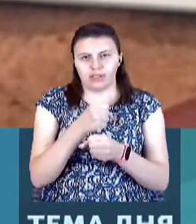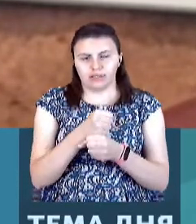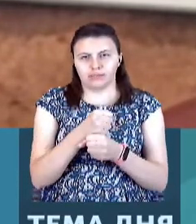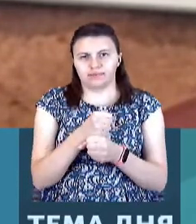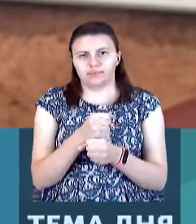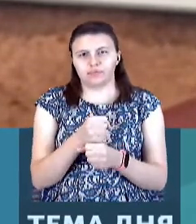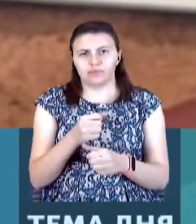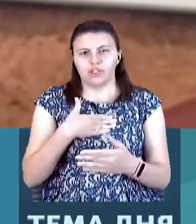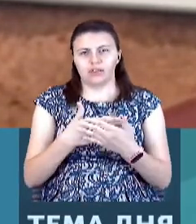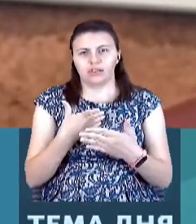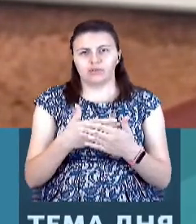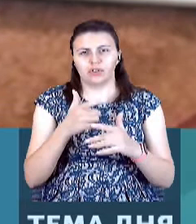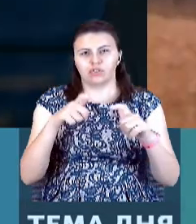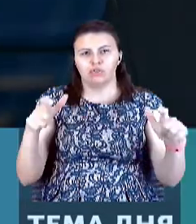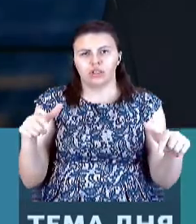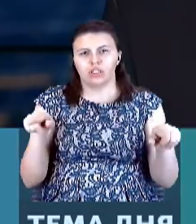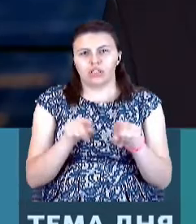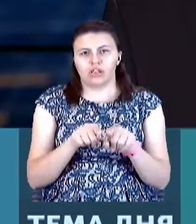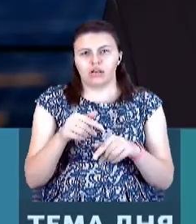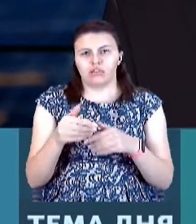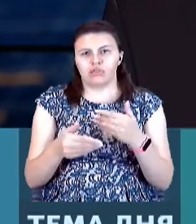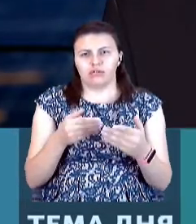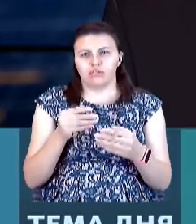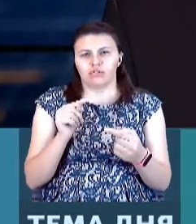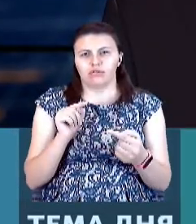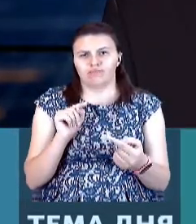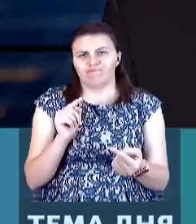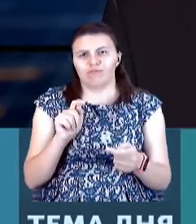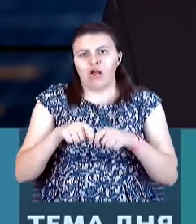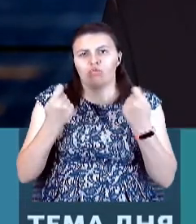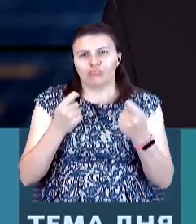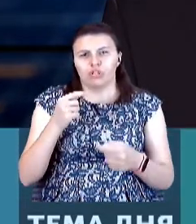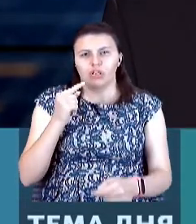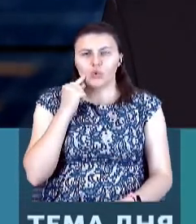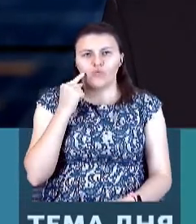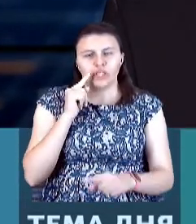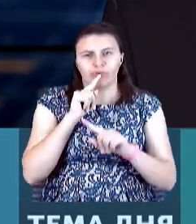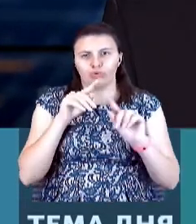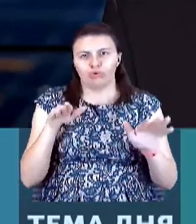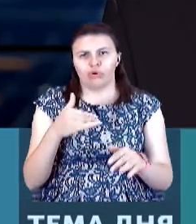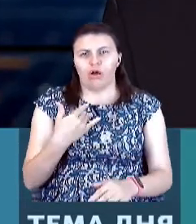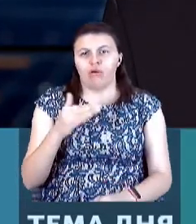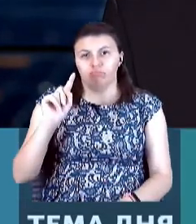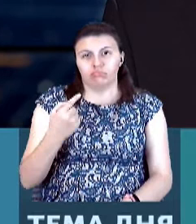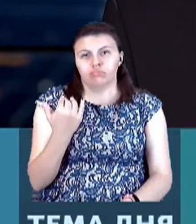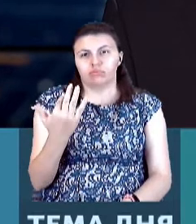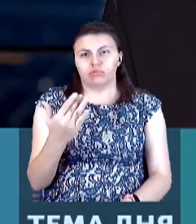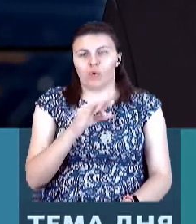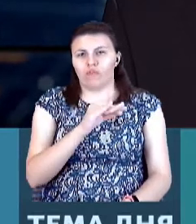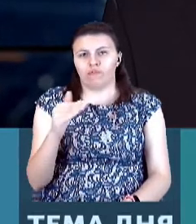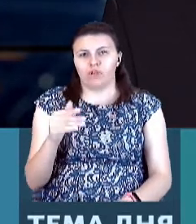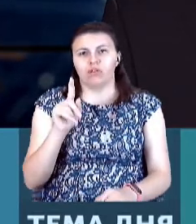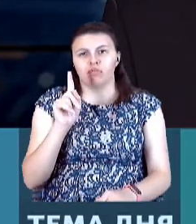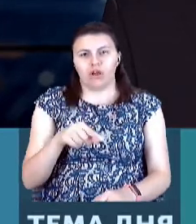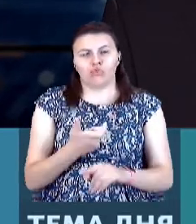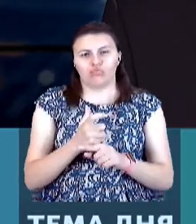людей, які так само не йтимуть на компроміс із совістю, з законом і з роботодавцем, а все-таки вимагатимуть офіційної зайнятості, це теж дуже важливий чинник.